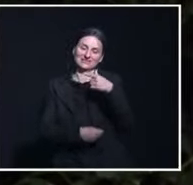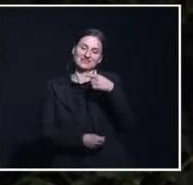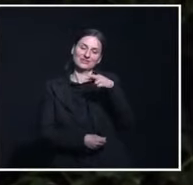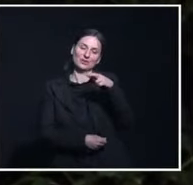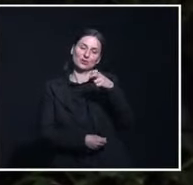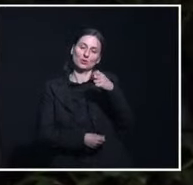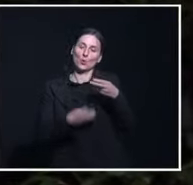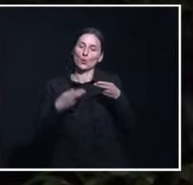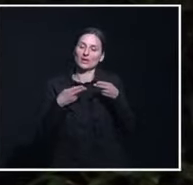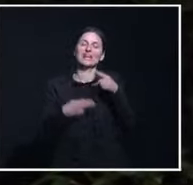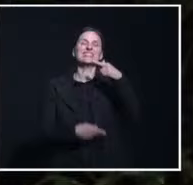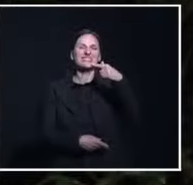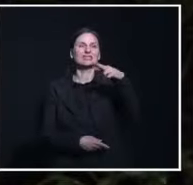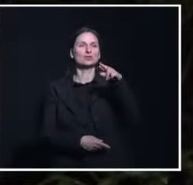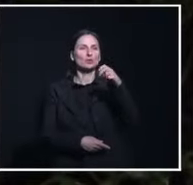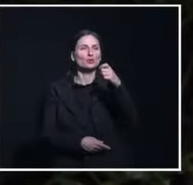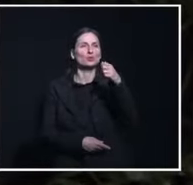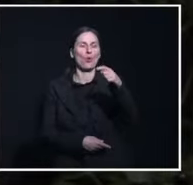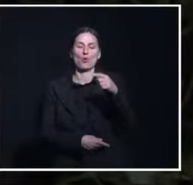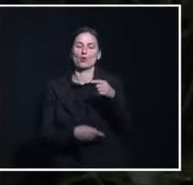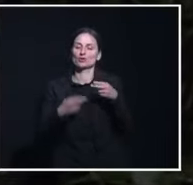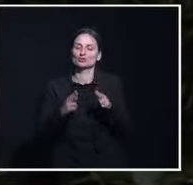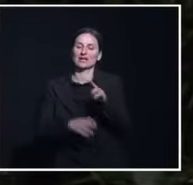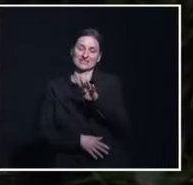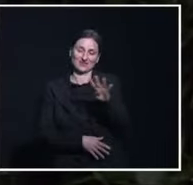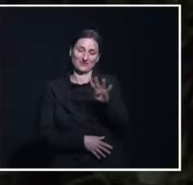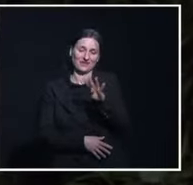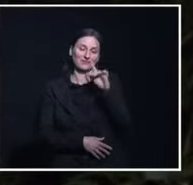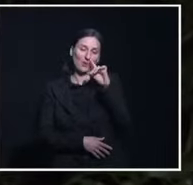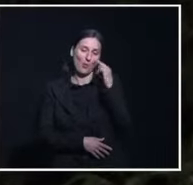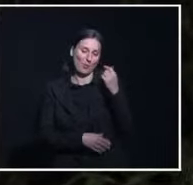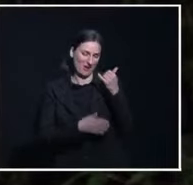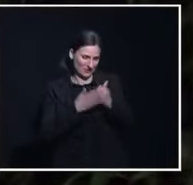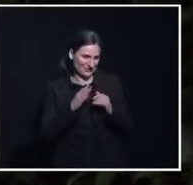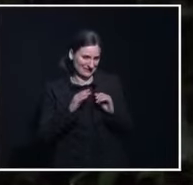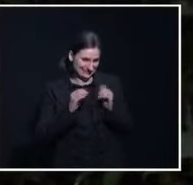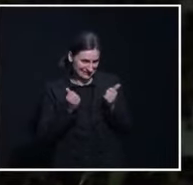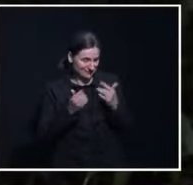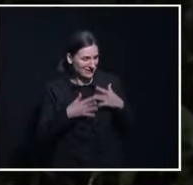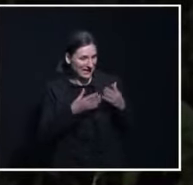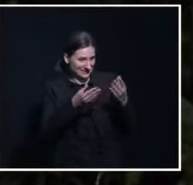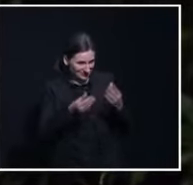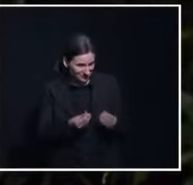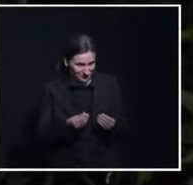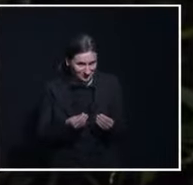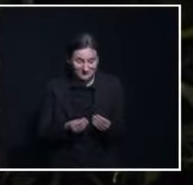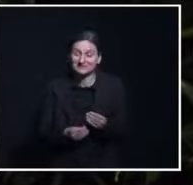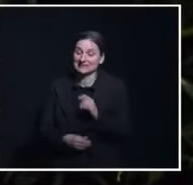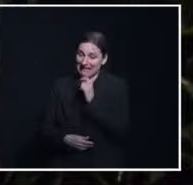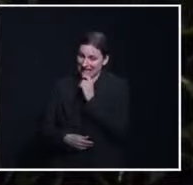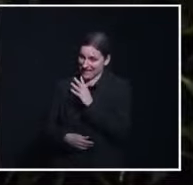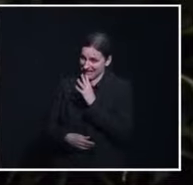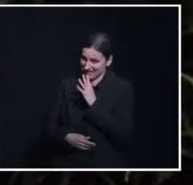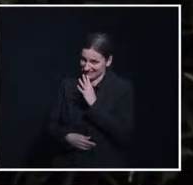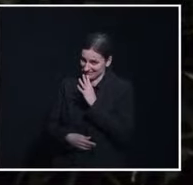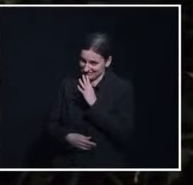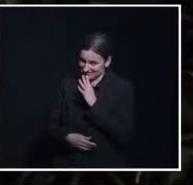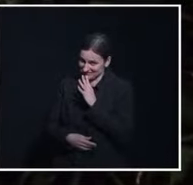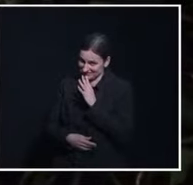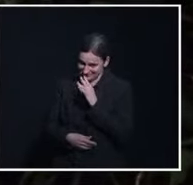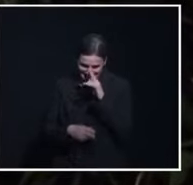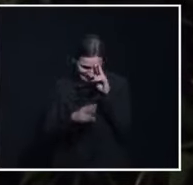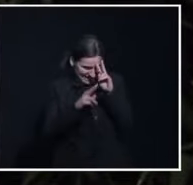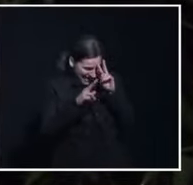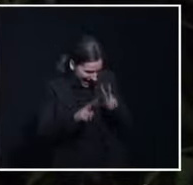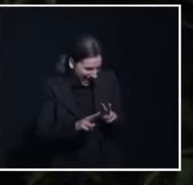Trögerstraße, in der Trogerstraße 44 hat sein Opa zuletzt gelebt. Herzlich willkommen, a very warm welcome. It's an honor